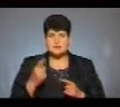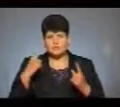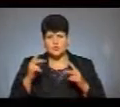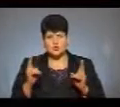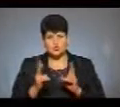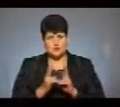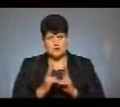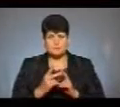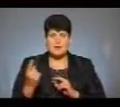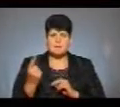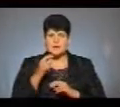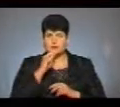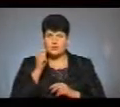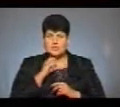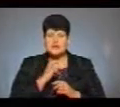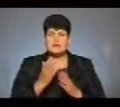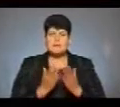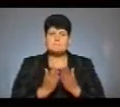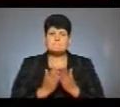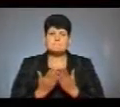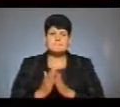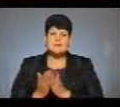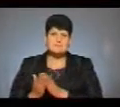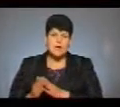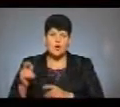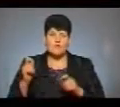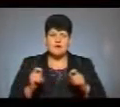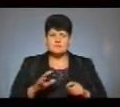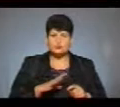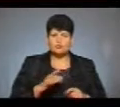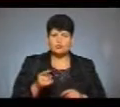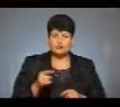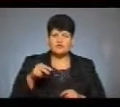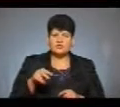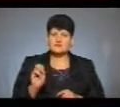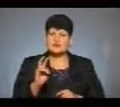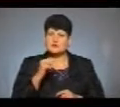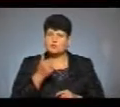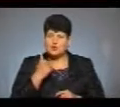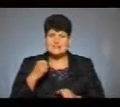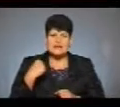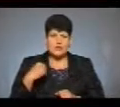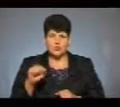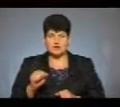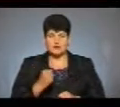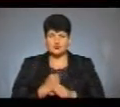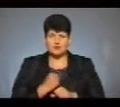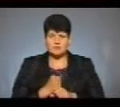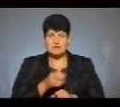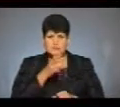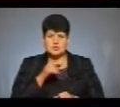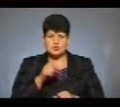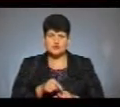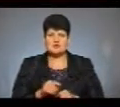зустрічі. Перший в Україні бібліофест відбувся у Тернополі в 2011 році. Рекорд, який встановили під час бібліофесту